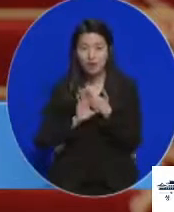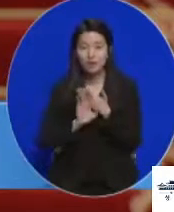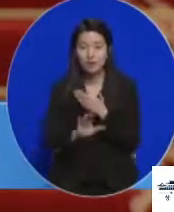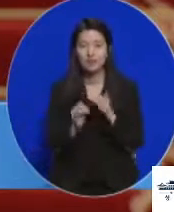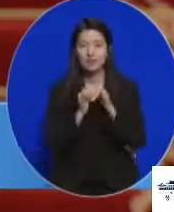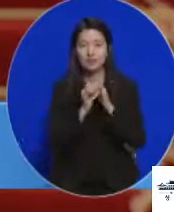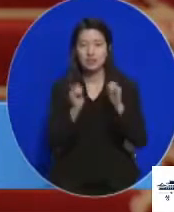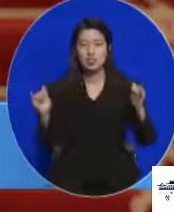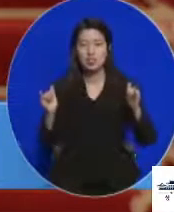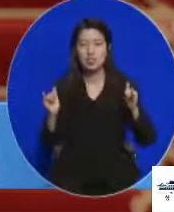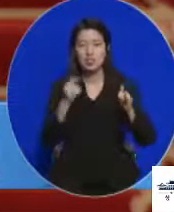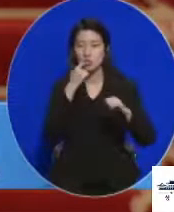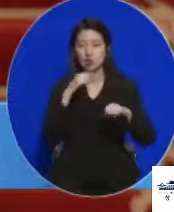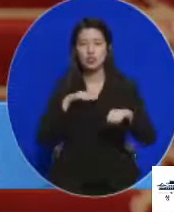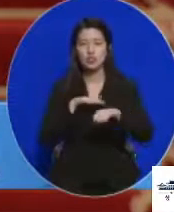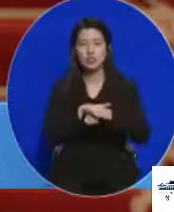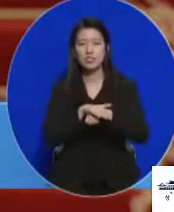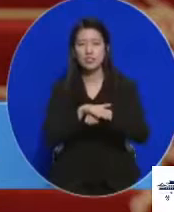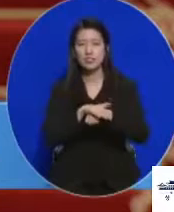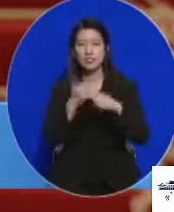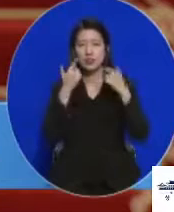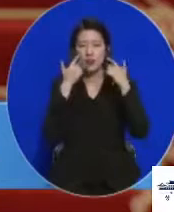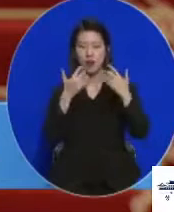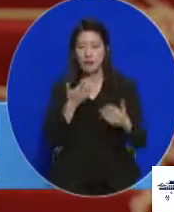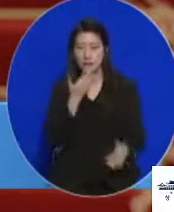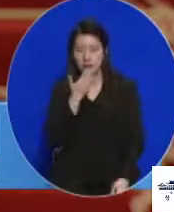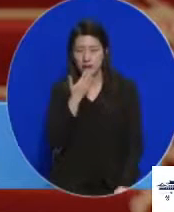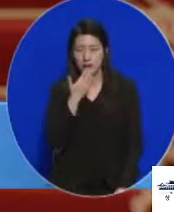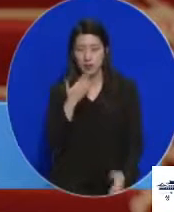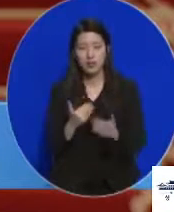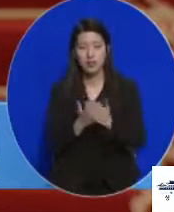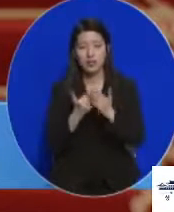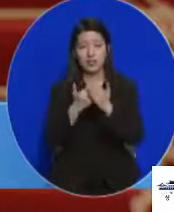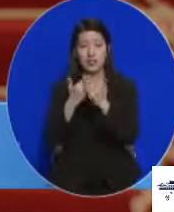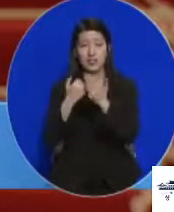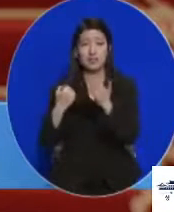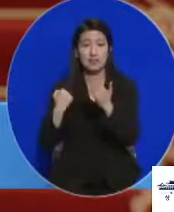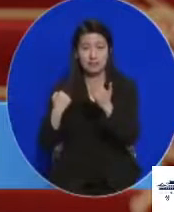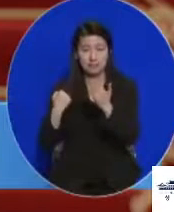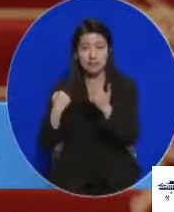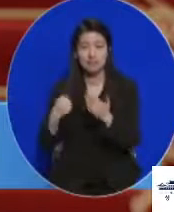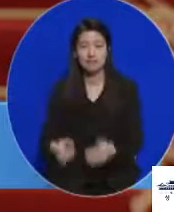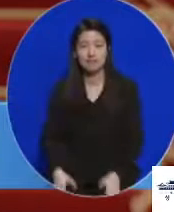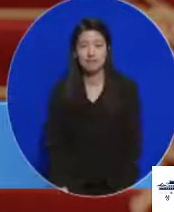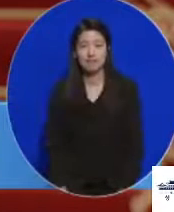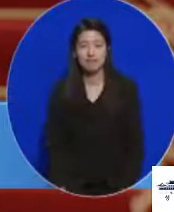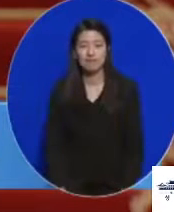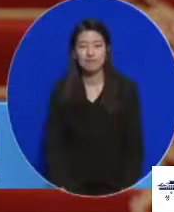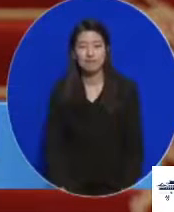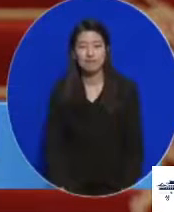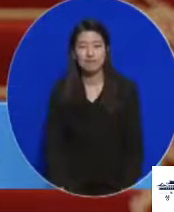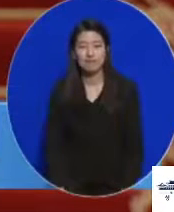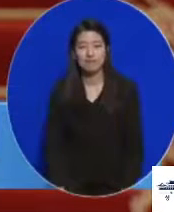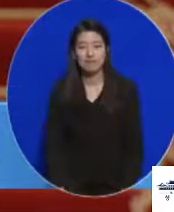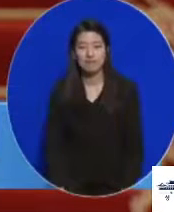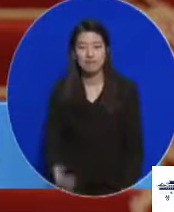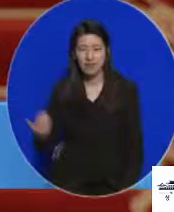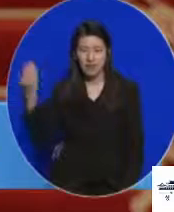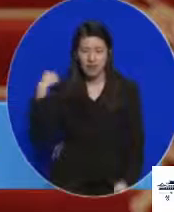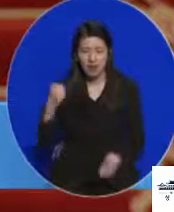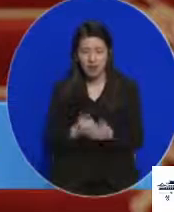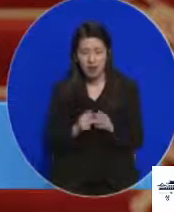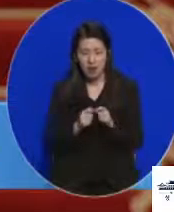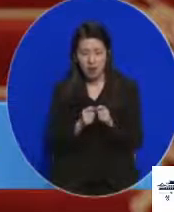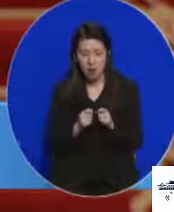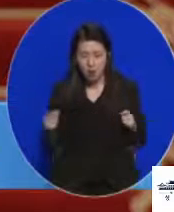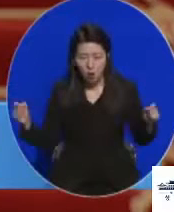지속 가능성을 높여줄 것입니다 모두 오랜 기간 형성된 제도와